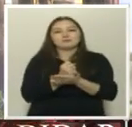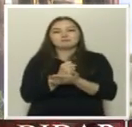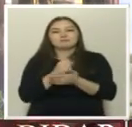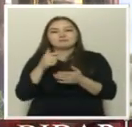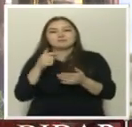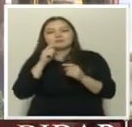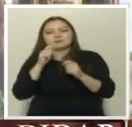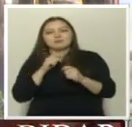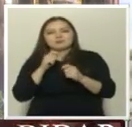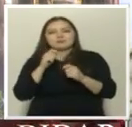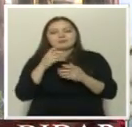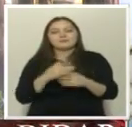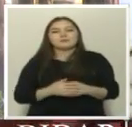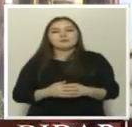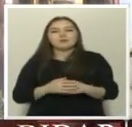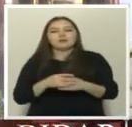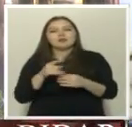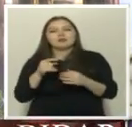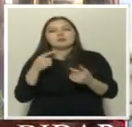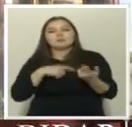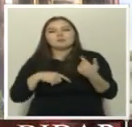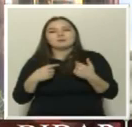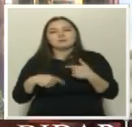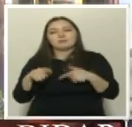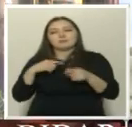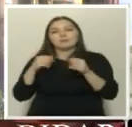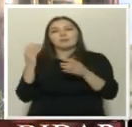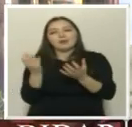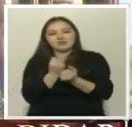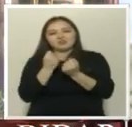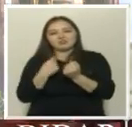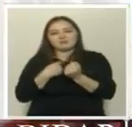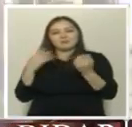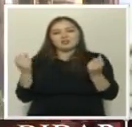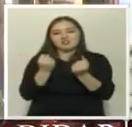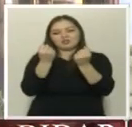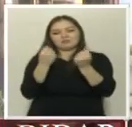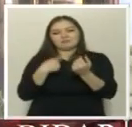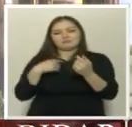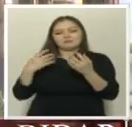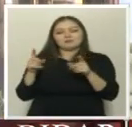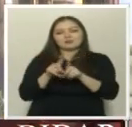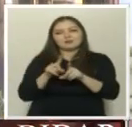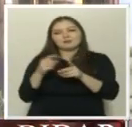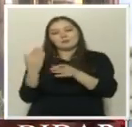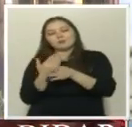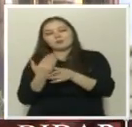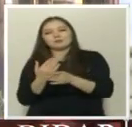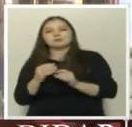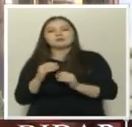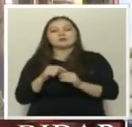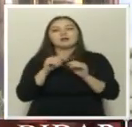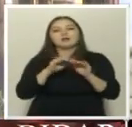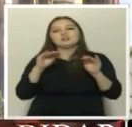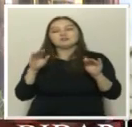время родители нас так не поддерживали, я сама модель. Сейчас время другое, наоборот, есть много кружков, конкурсов, чтобы помочь раскрыться